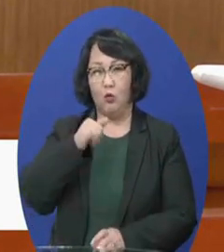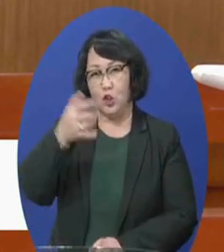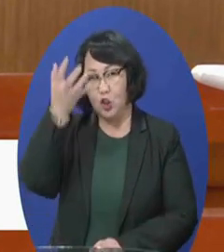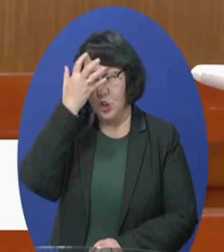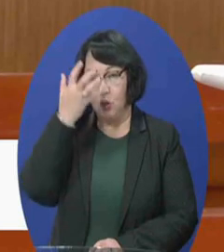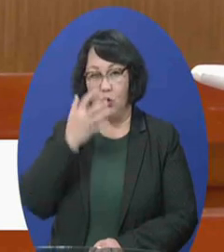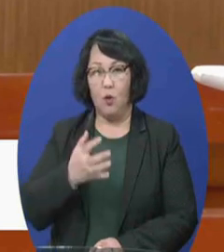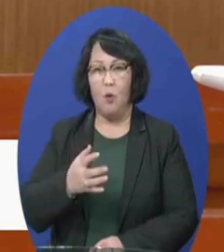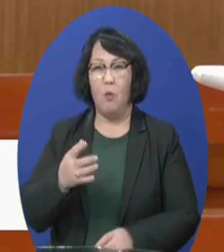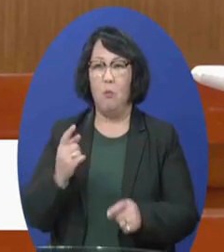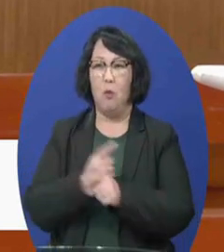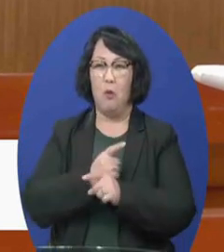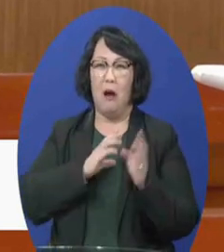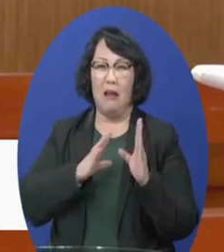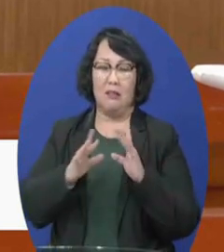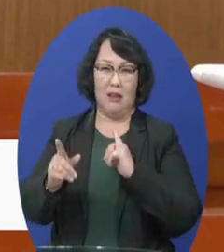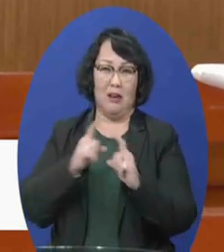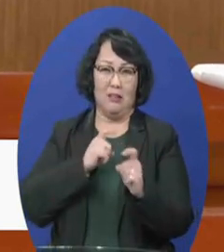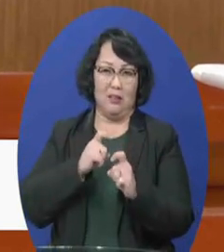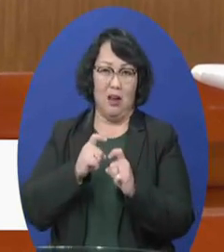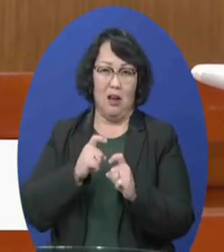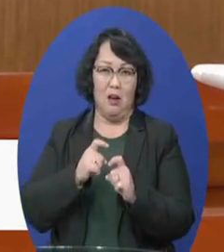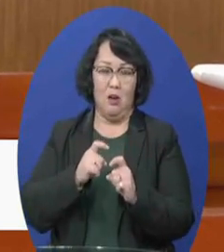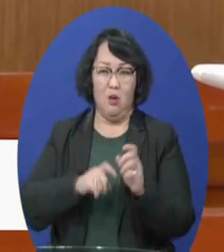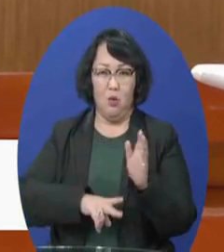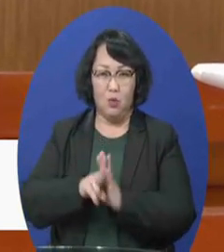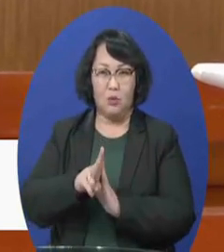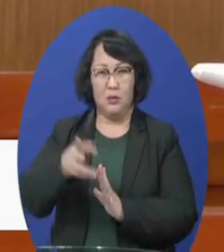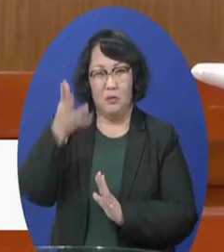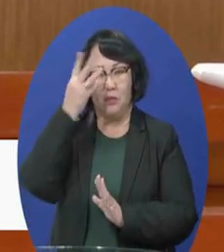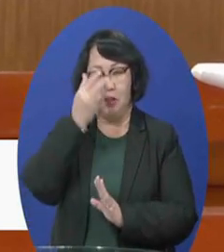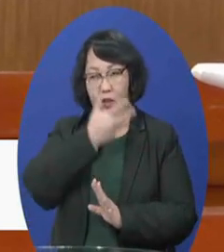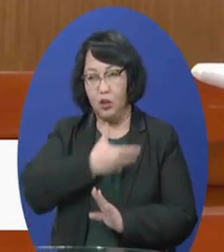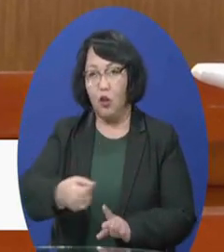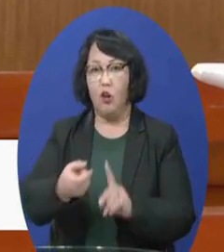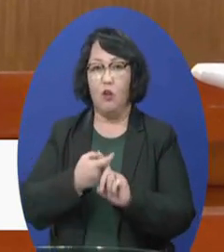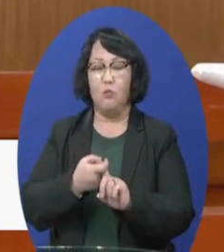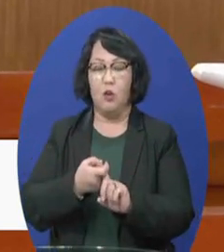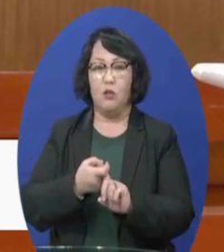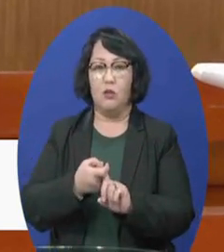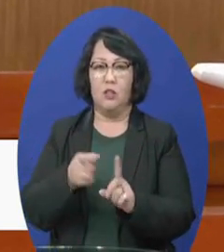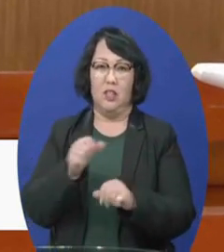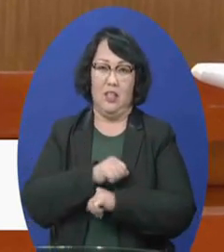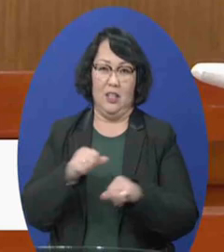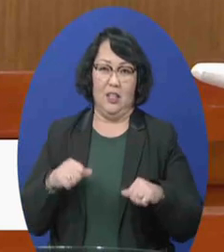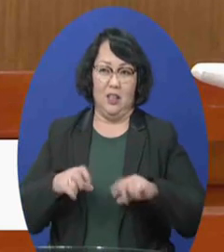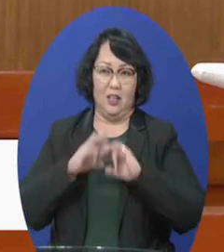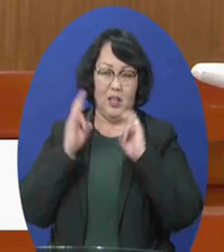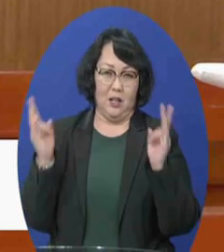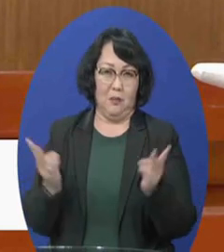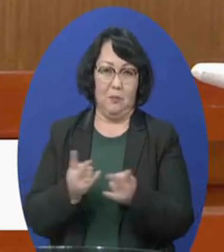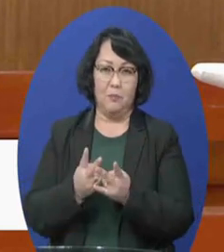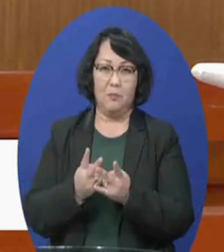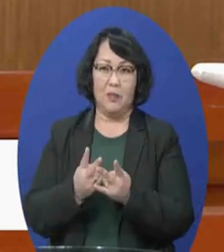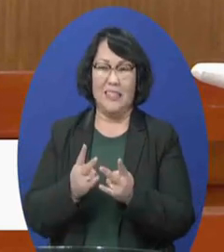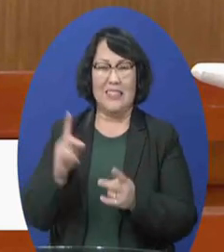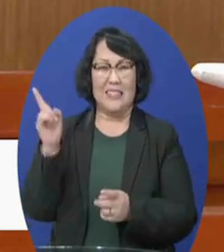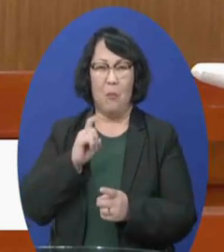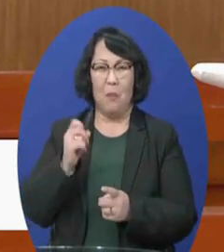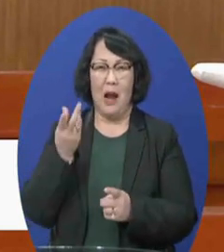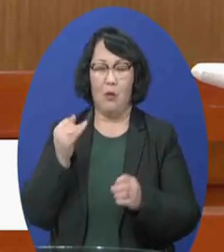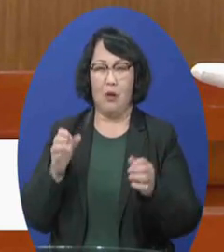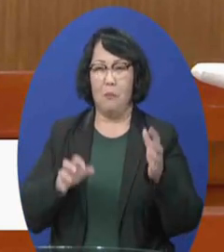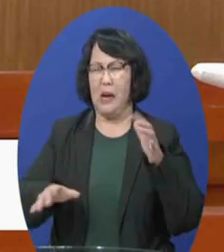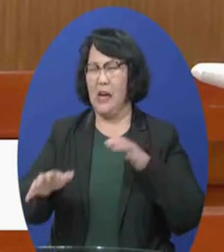зүү бус харьцаа үүсгэхийн үүнээс болж олон түмэн маань олон нийтийн хамарсан өмнө самуунд